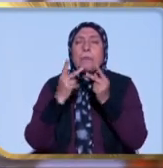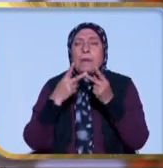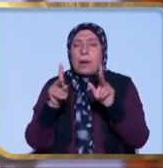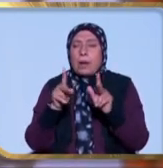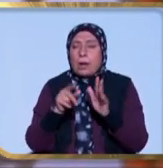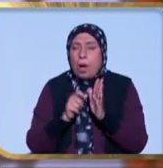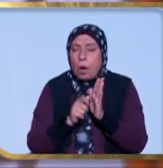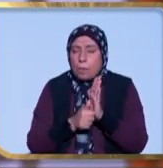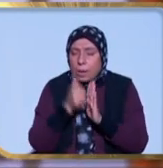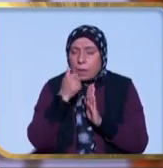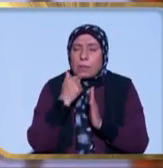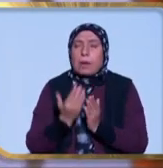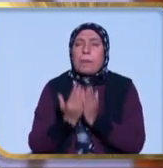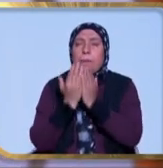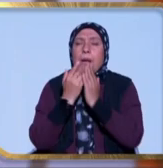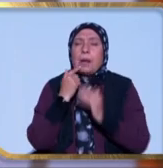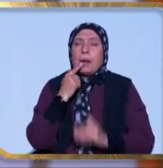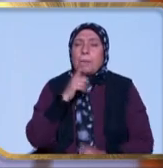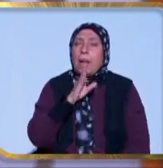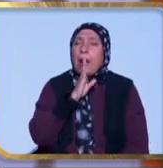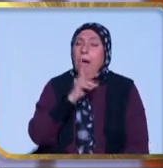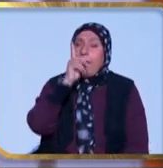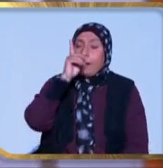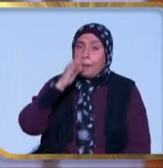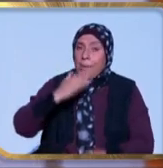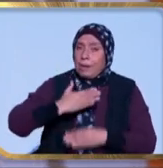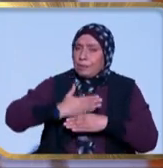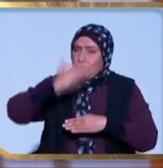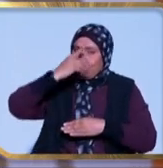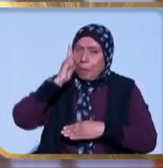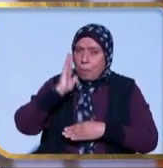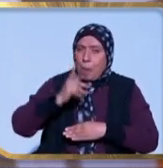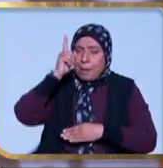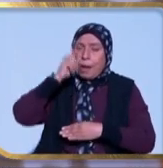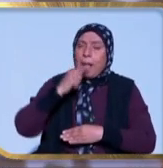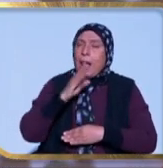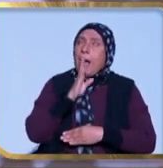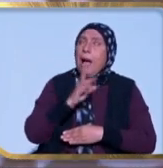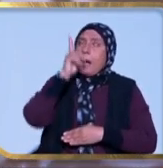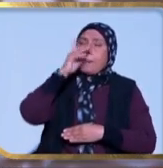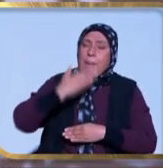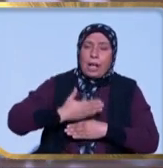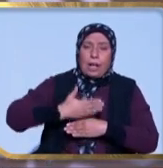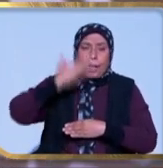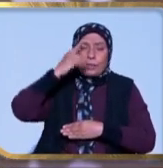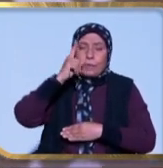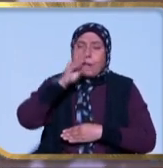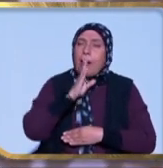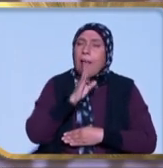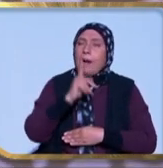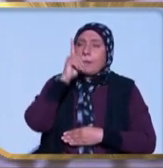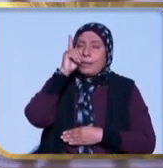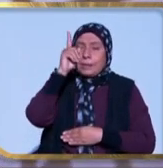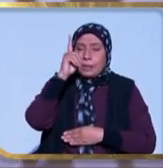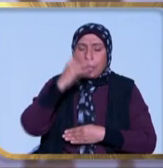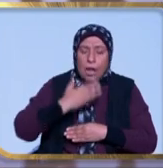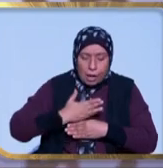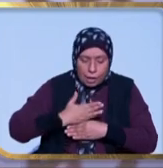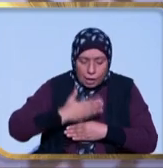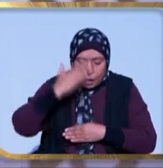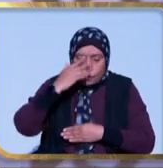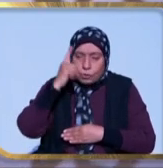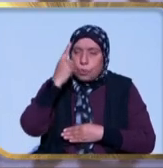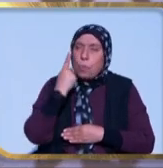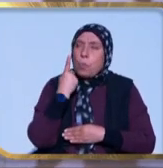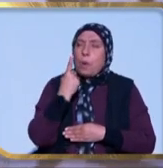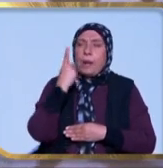ومخرجا، بحق ليس لها من دون الله كاشفة، بحق ليس لها من دون الله كاشفة، بحق ليس لها